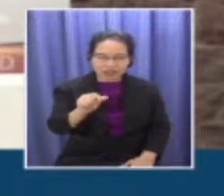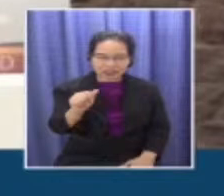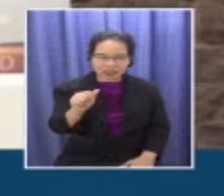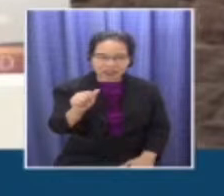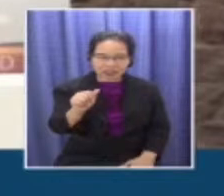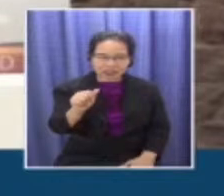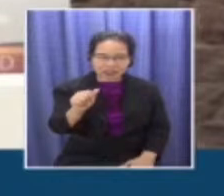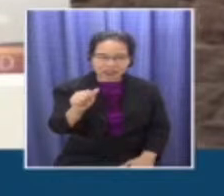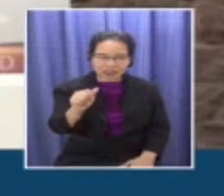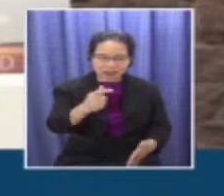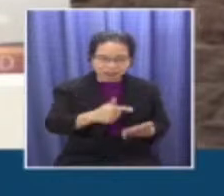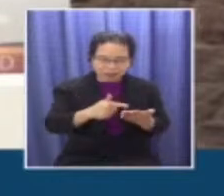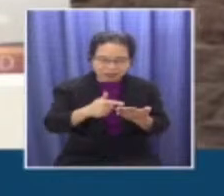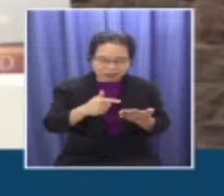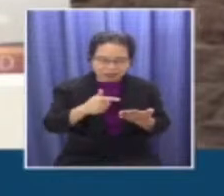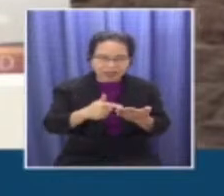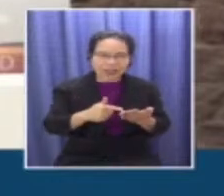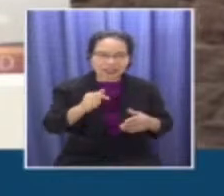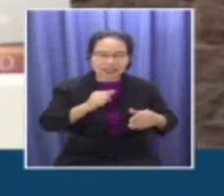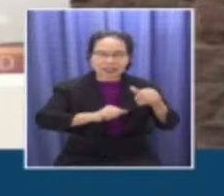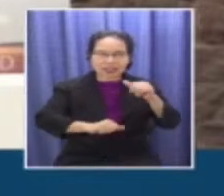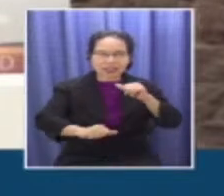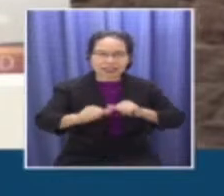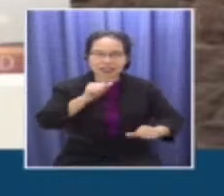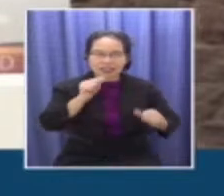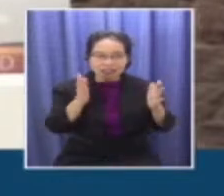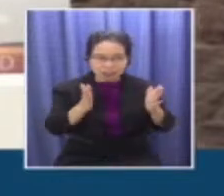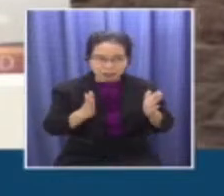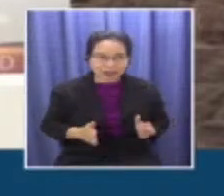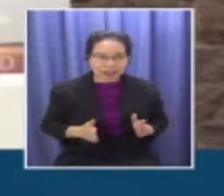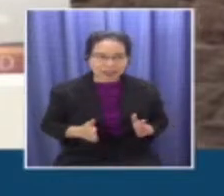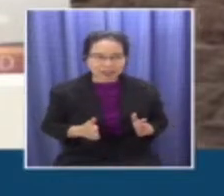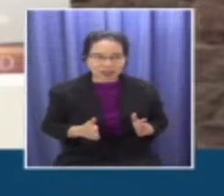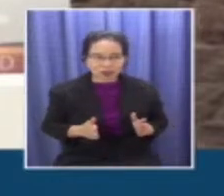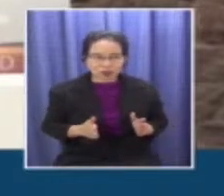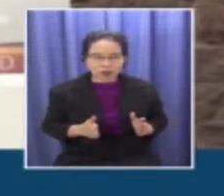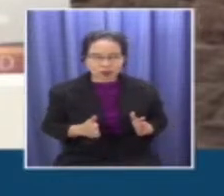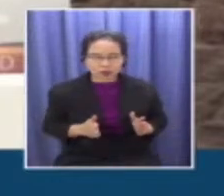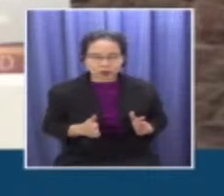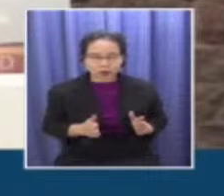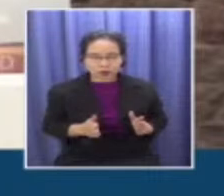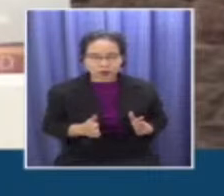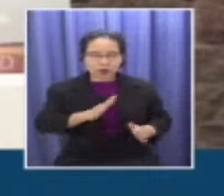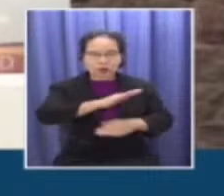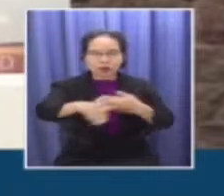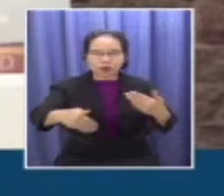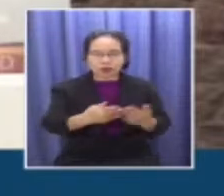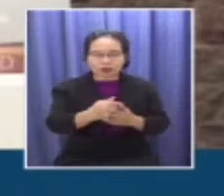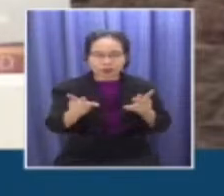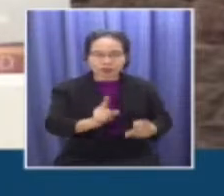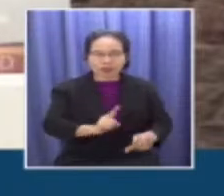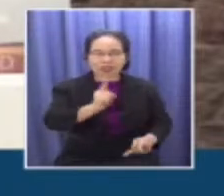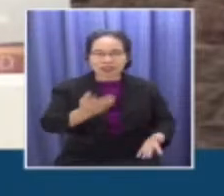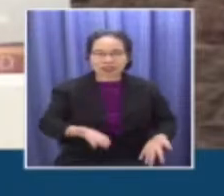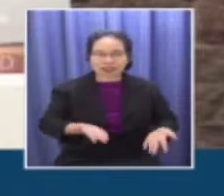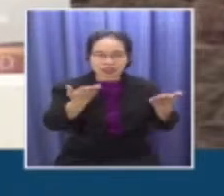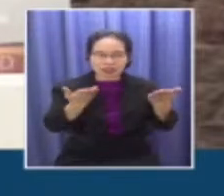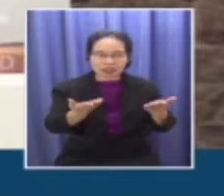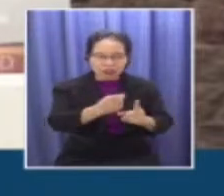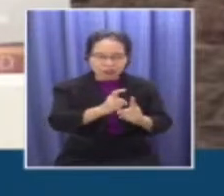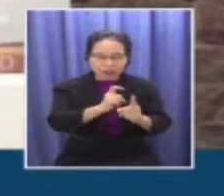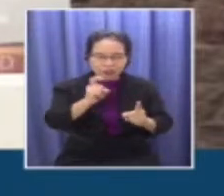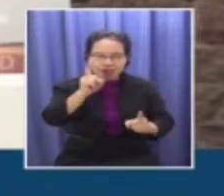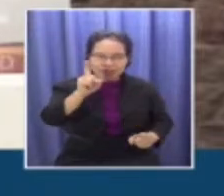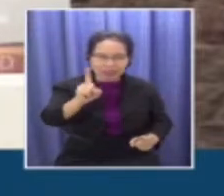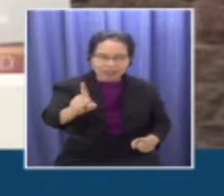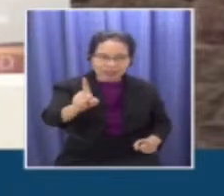nipa nyinaa firi wɔ nipa baako mu nipa wɔ asase so nyinaa firi wɔ nipa baako mu na awoɔ mu ahyɛ